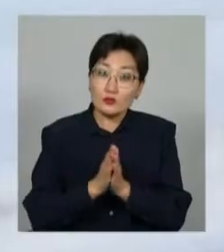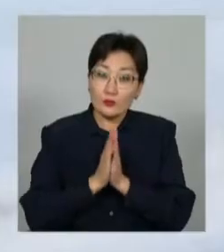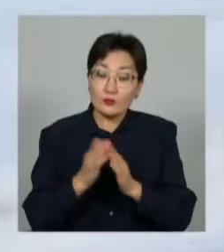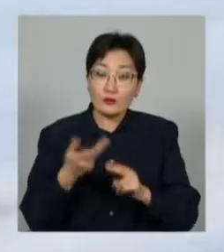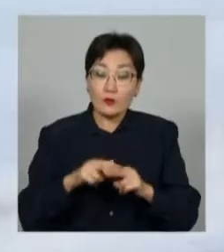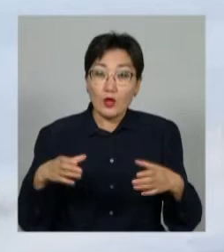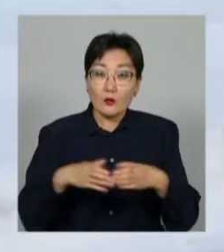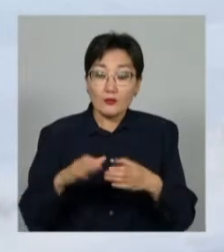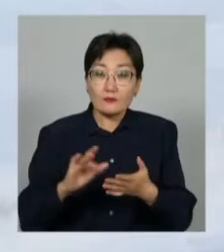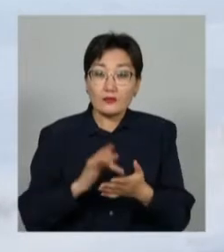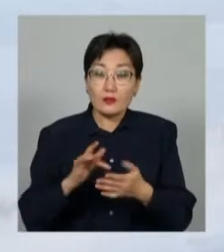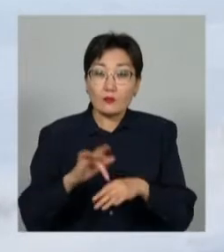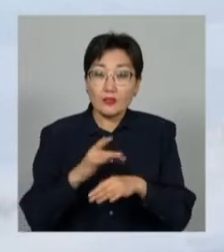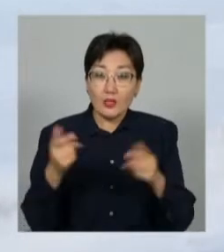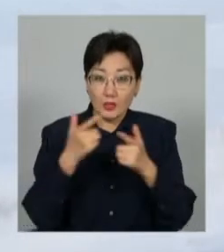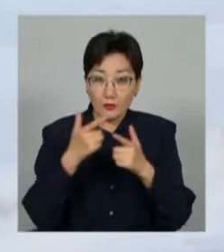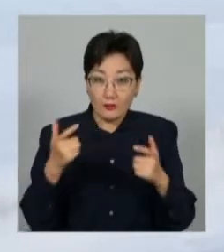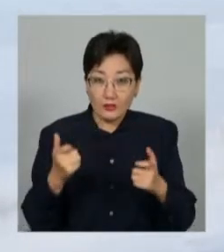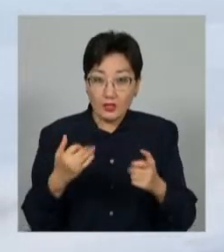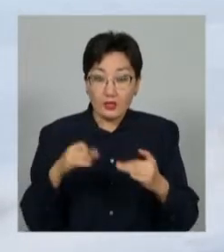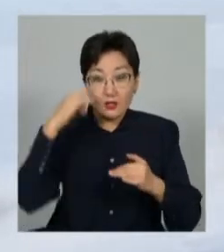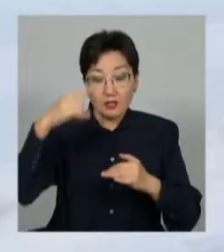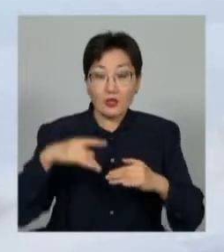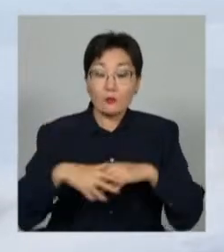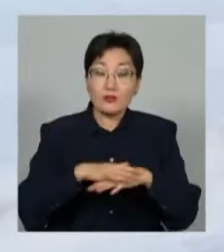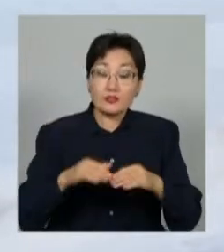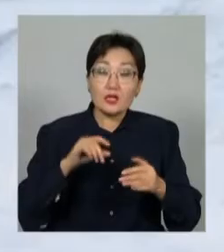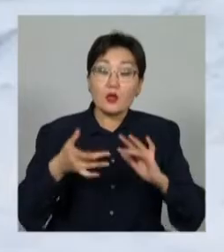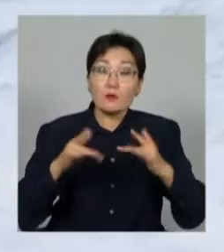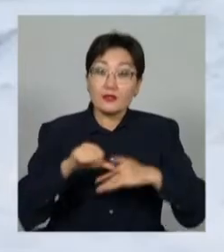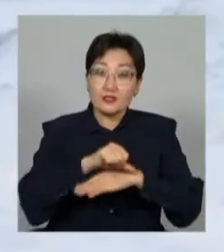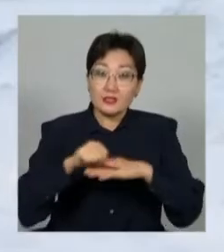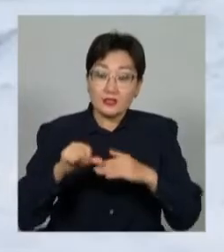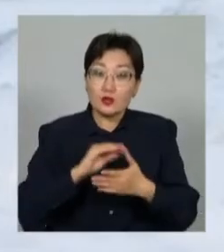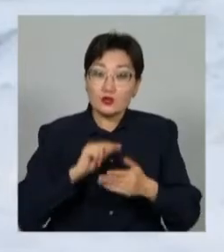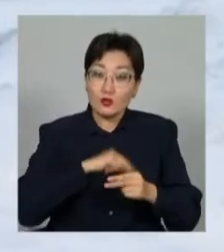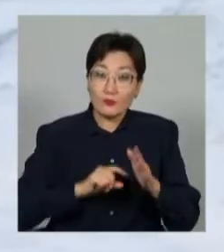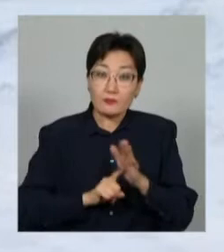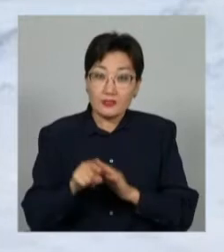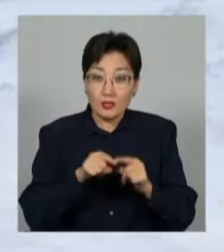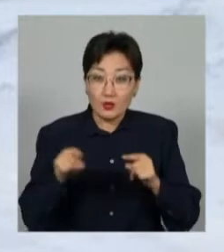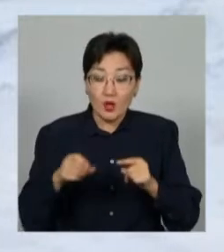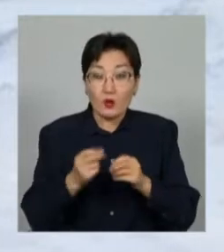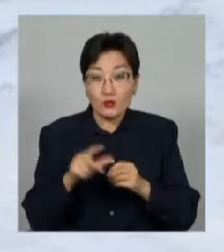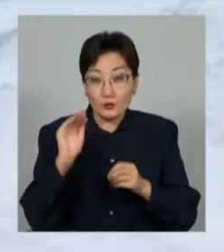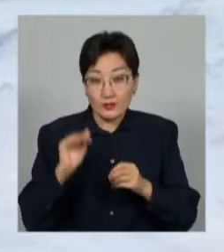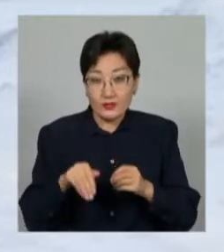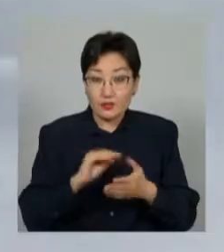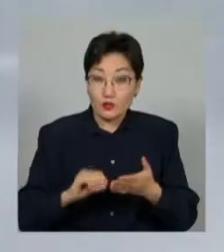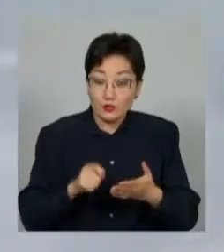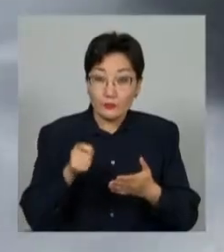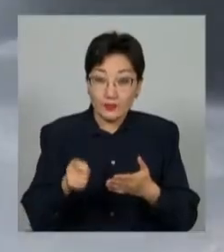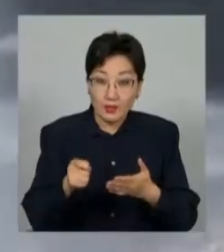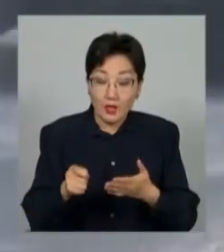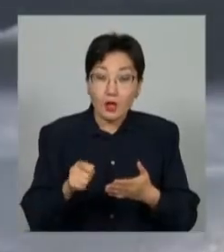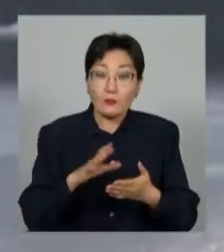туралы қордың баспасөз қызметі хабарлады. Қазақстан халқына .kz сайты іске қосылғаннан бері мұнда 13 мыңнан астам өтініш келіп